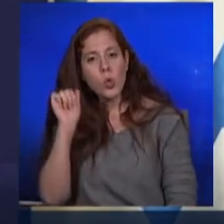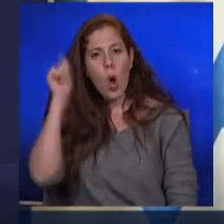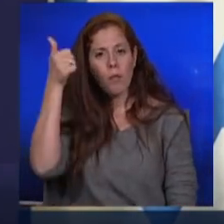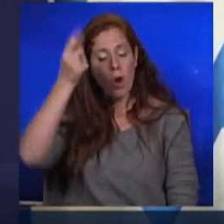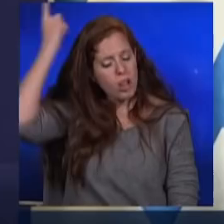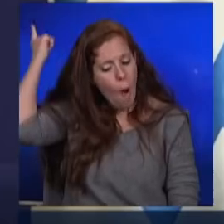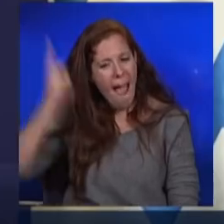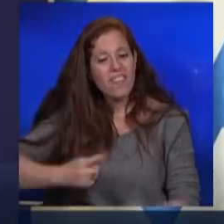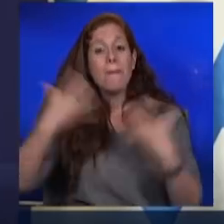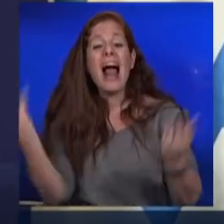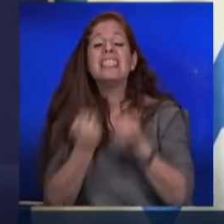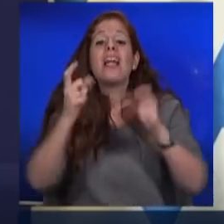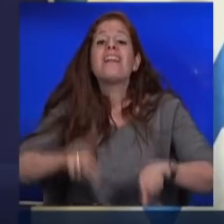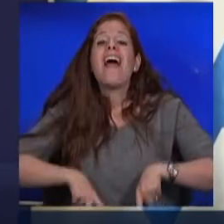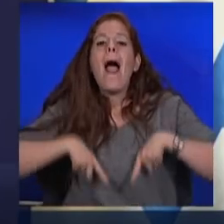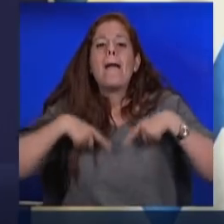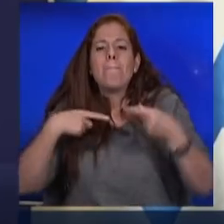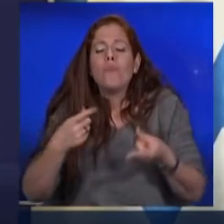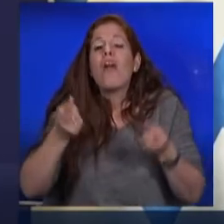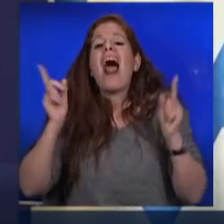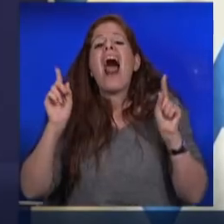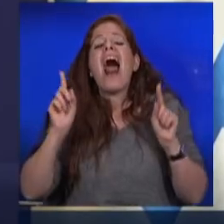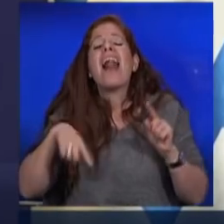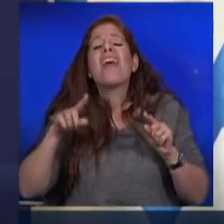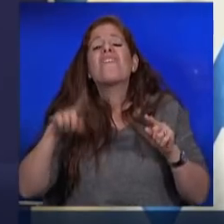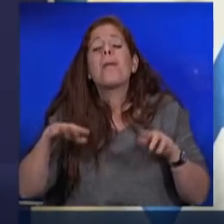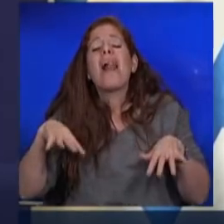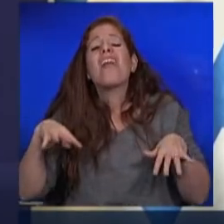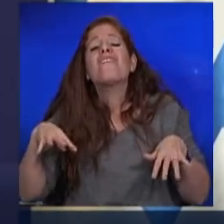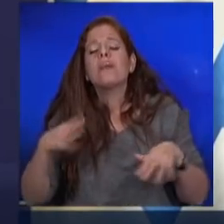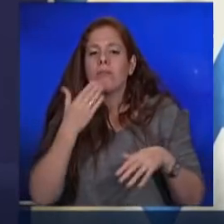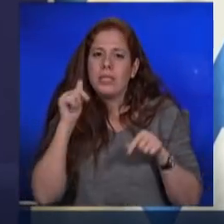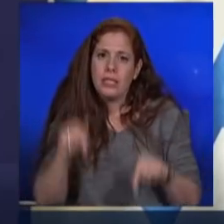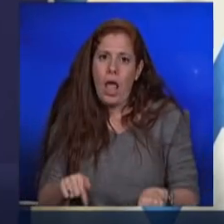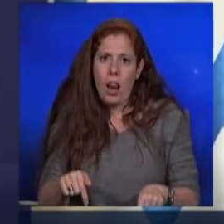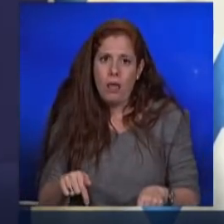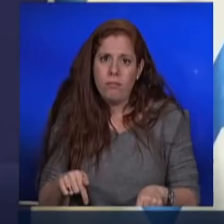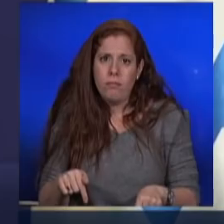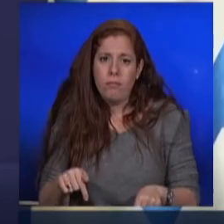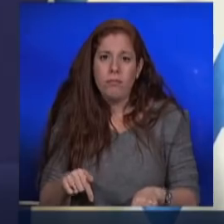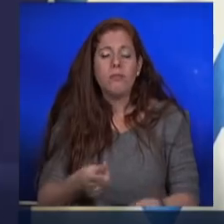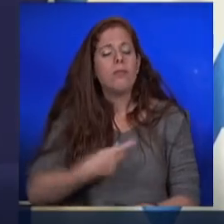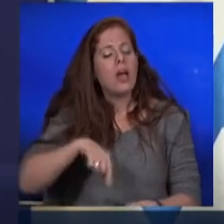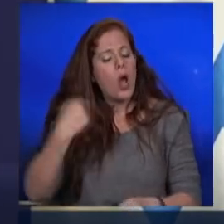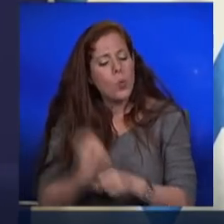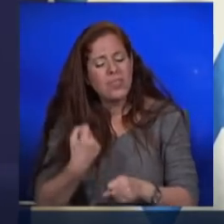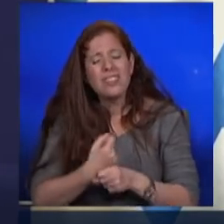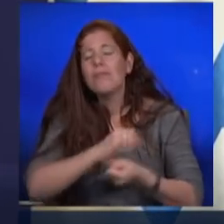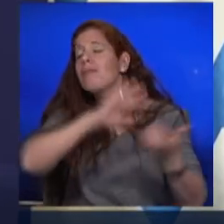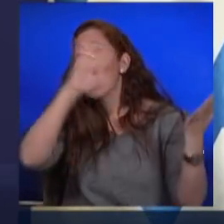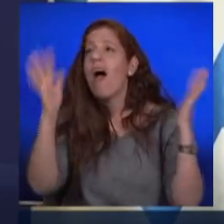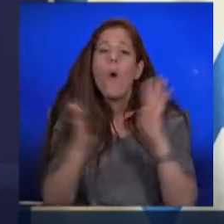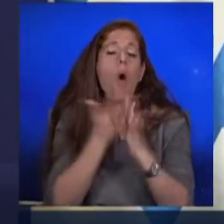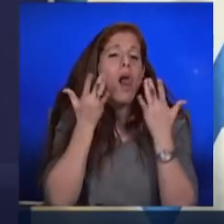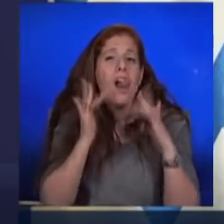את חייהם של אלפים, אלפים, אלפים בישראל. אנחנו עושים הכל,